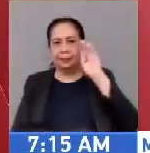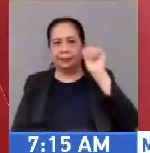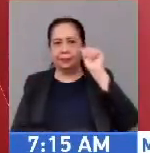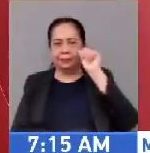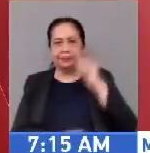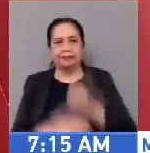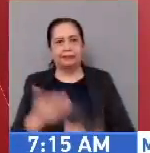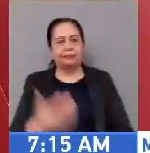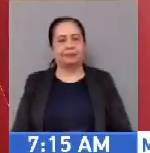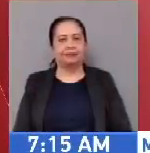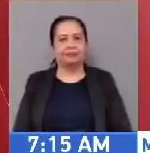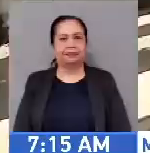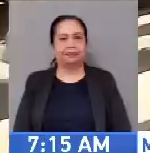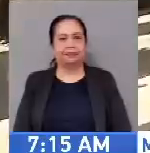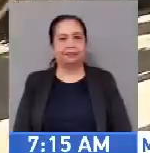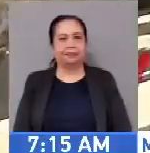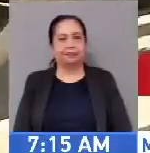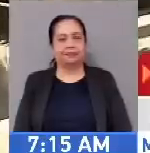Bam!